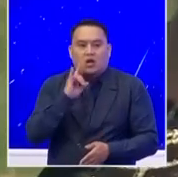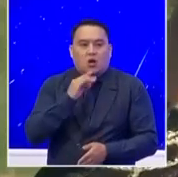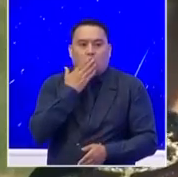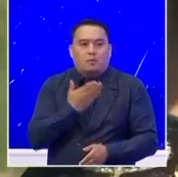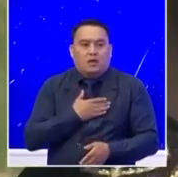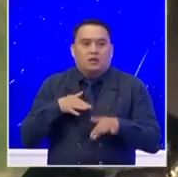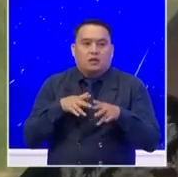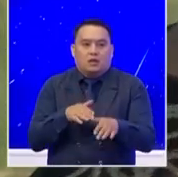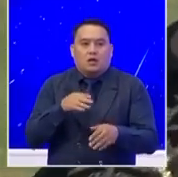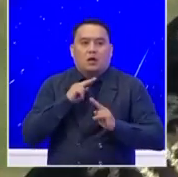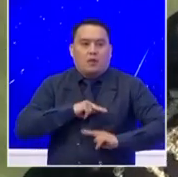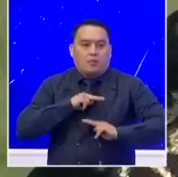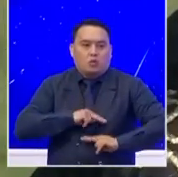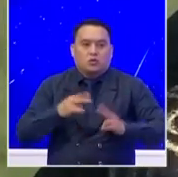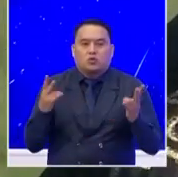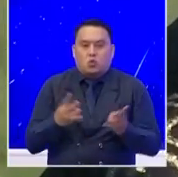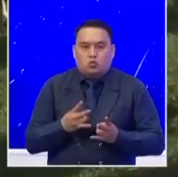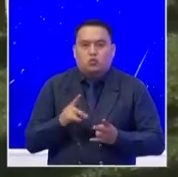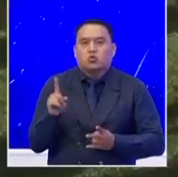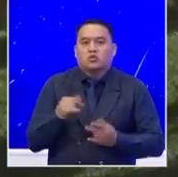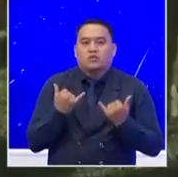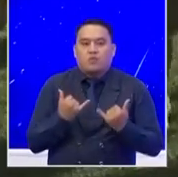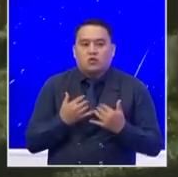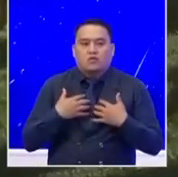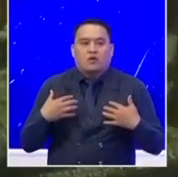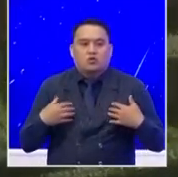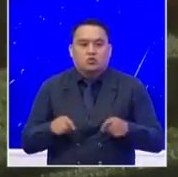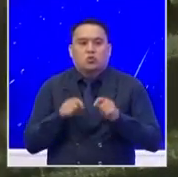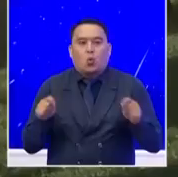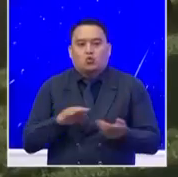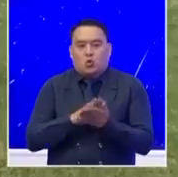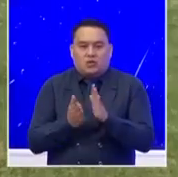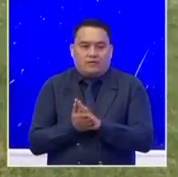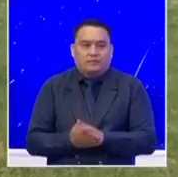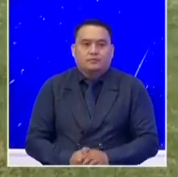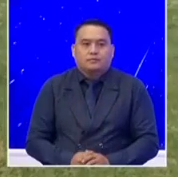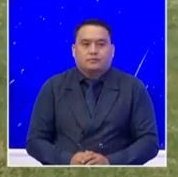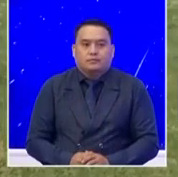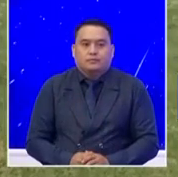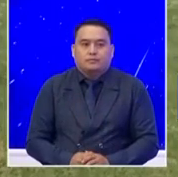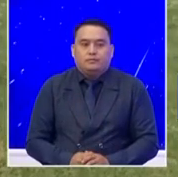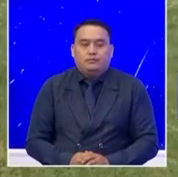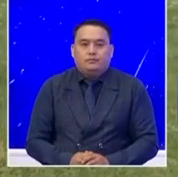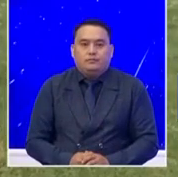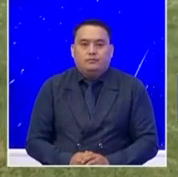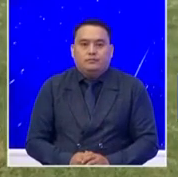свое дело и работать, не покладая рук. Благо, что сегодня для животноводов созданы все условия.